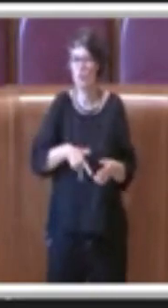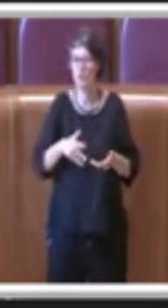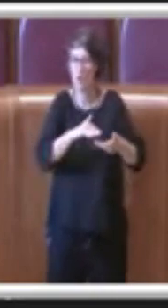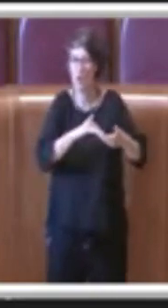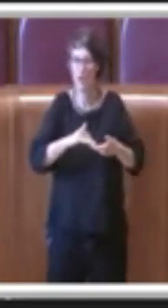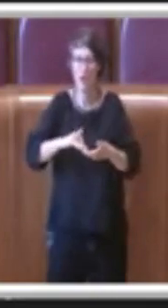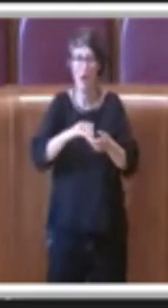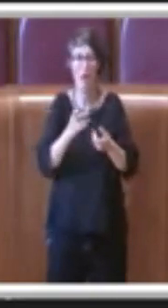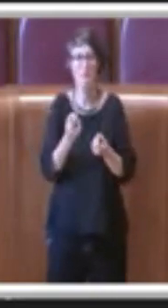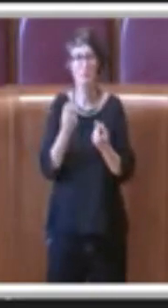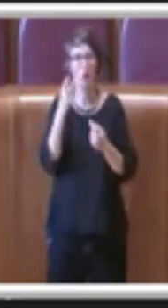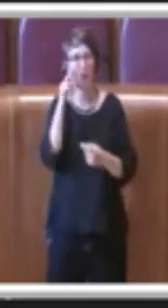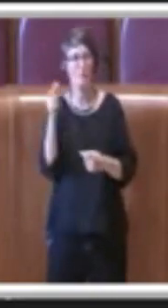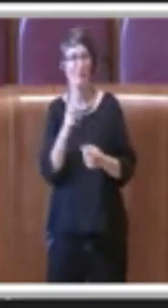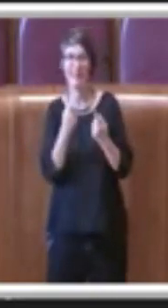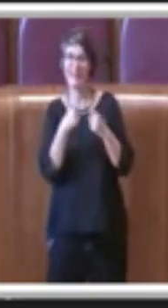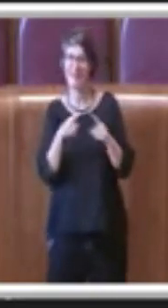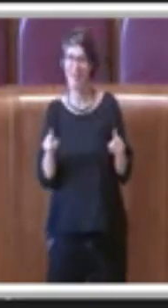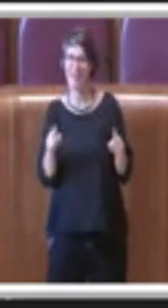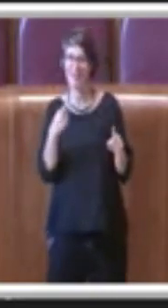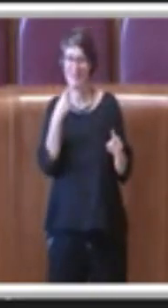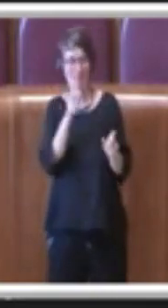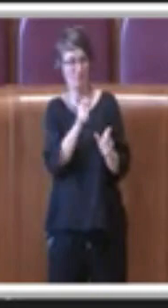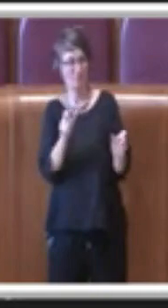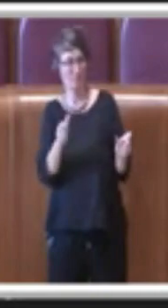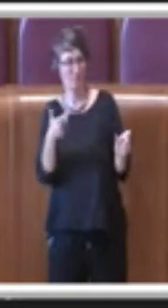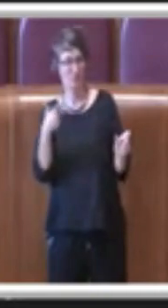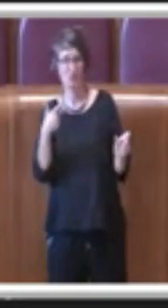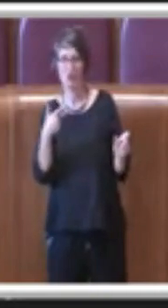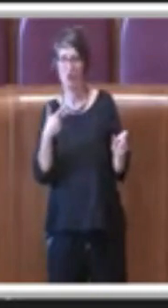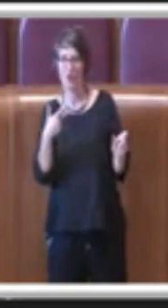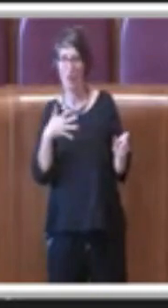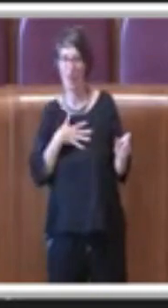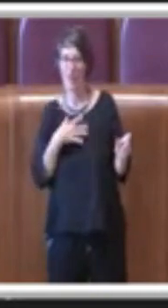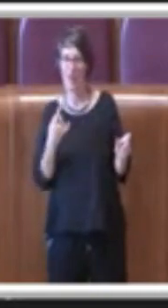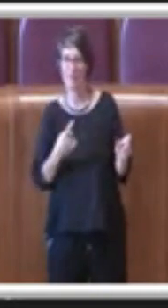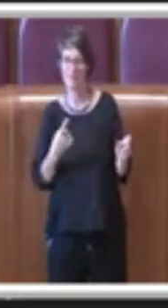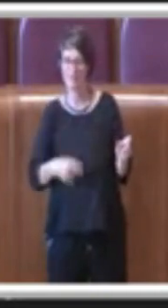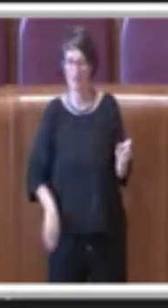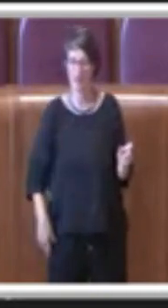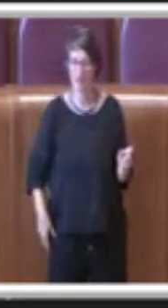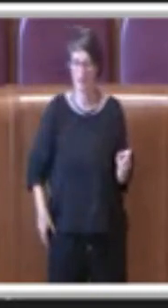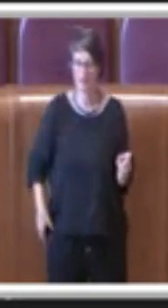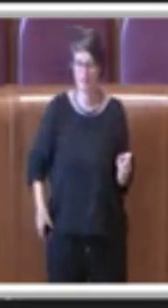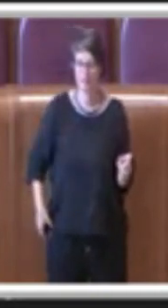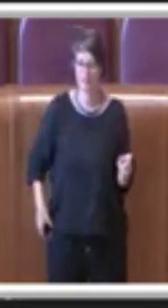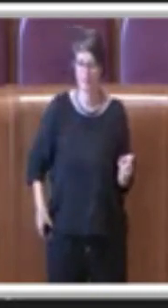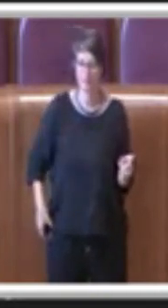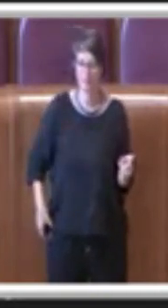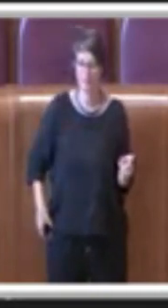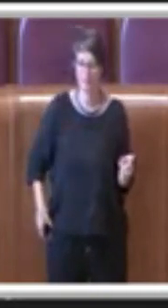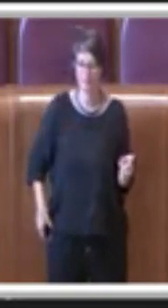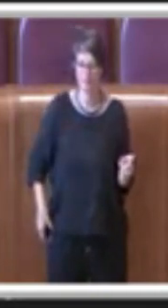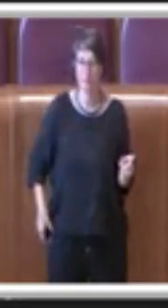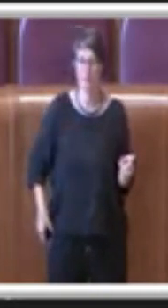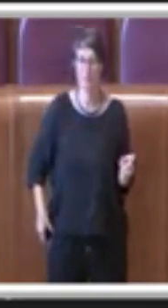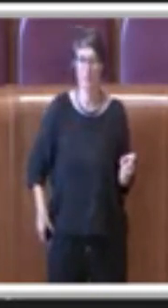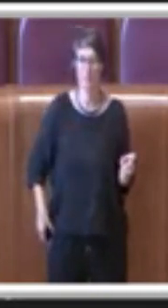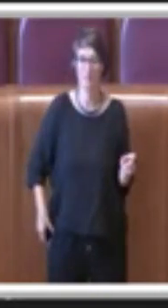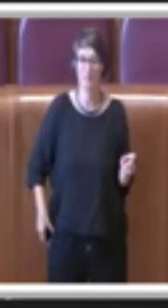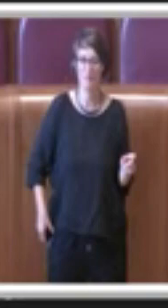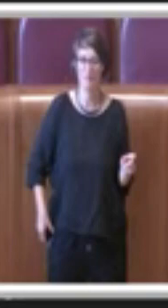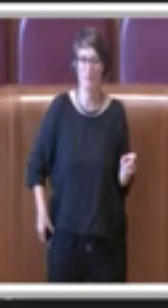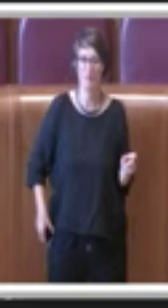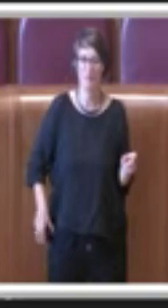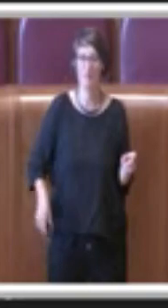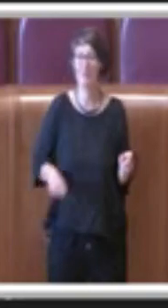forme di residenzialità tendenti a incoraggiare la cogestione e la convivenza. E come ben potete capire, questo induce la persona ad